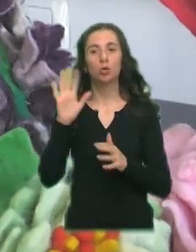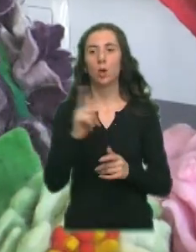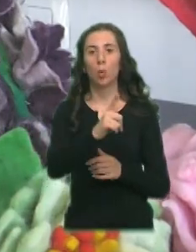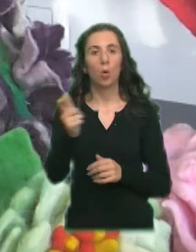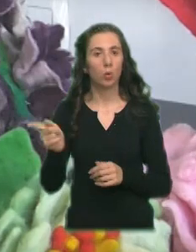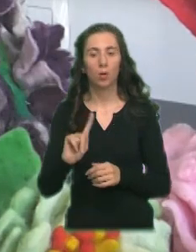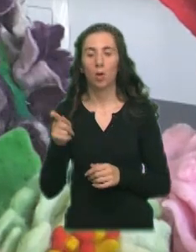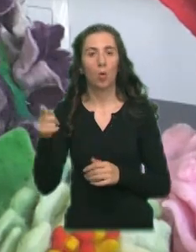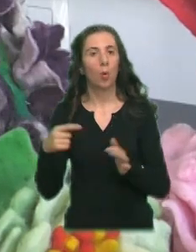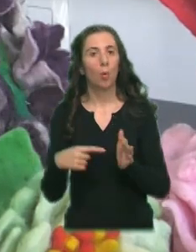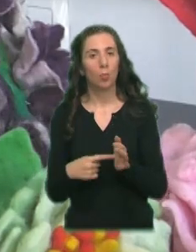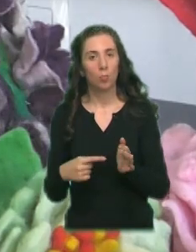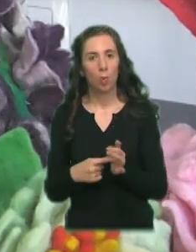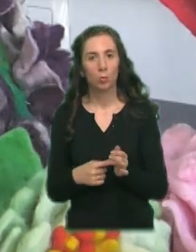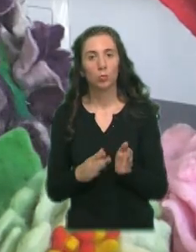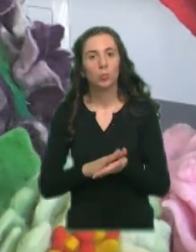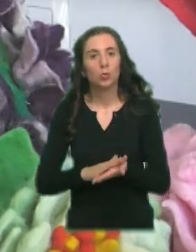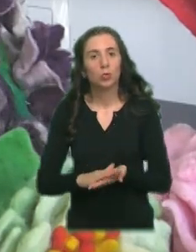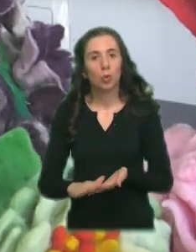pogledu, znači poznavanja,